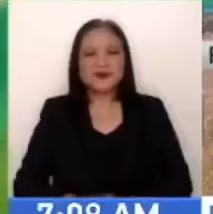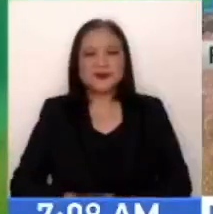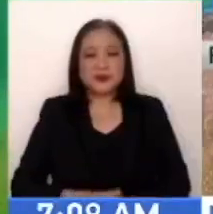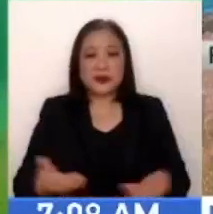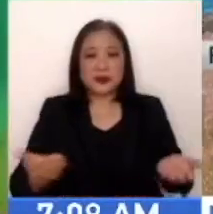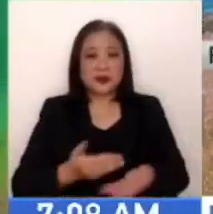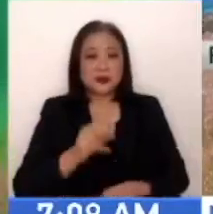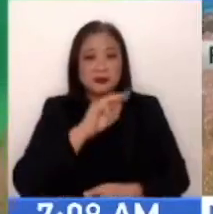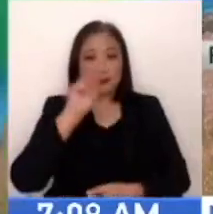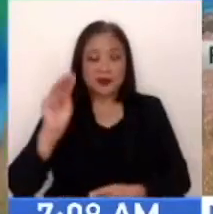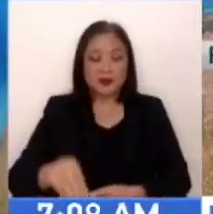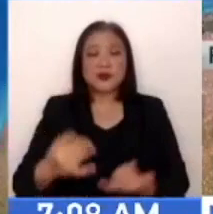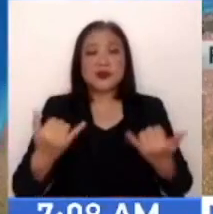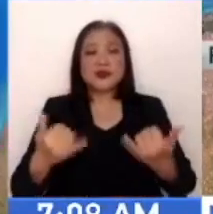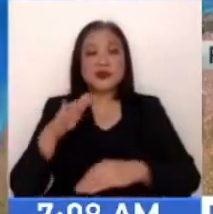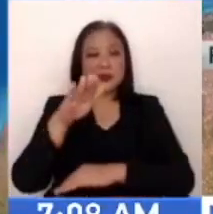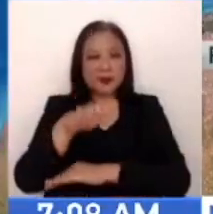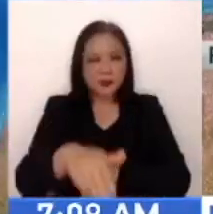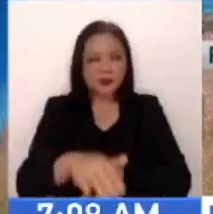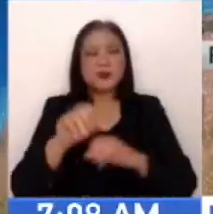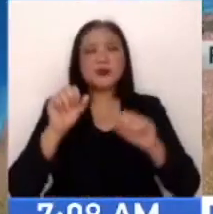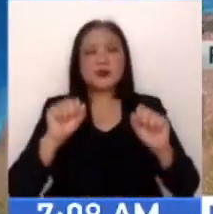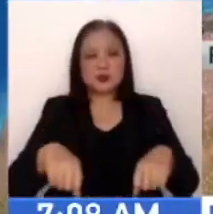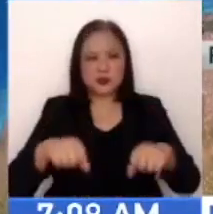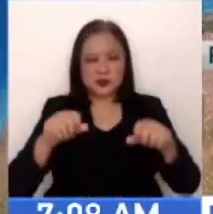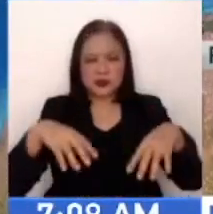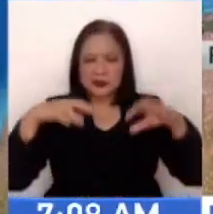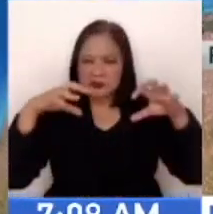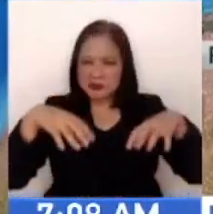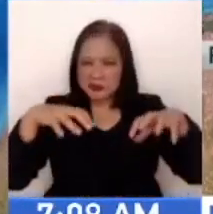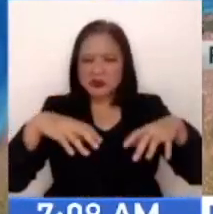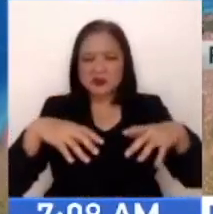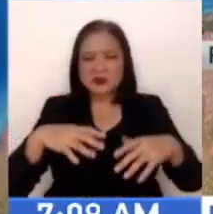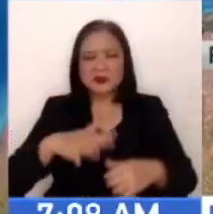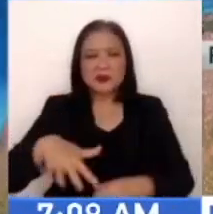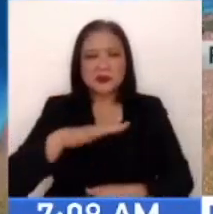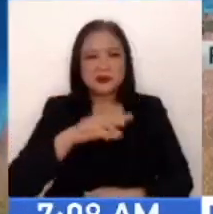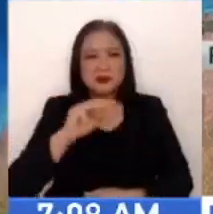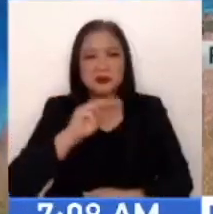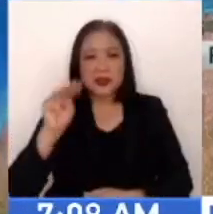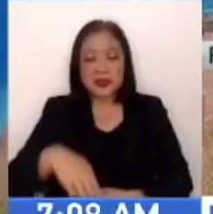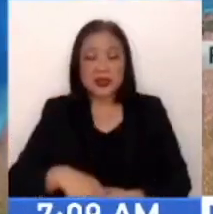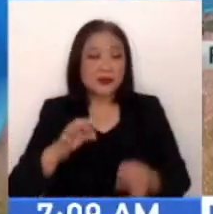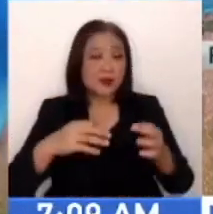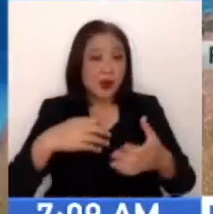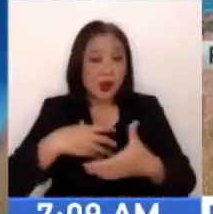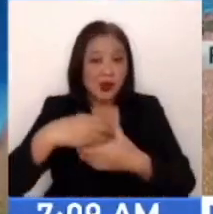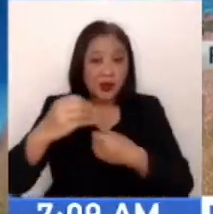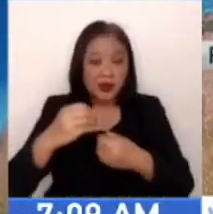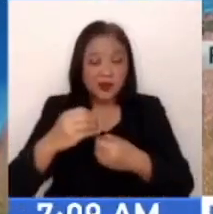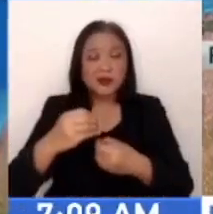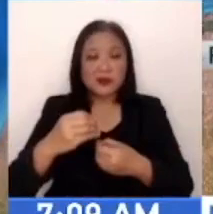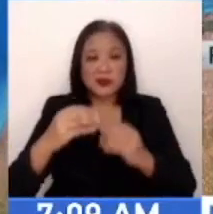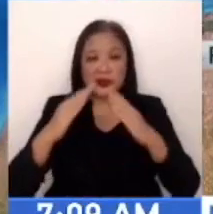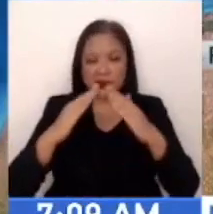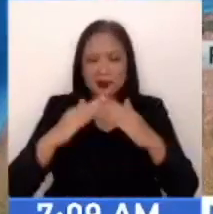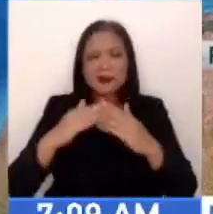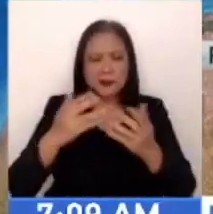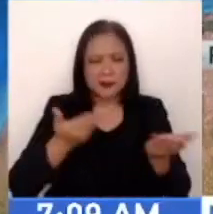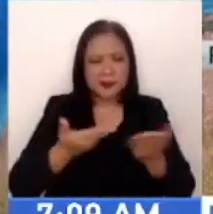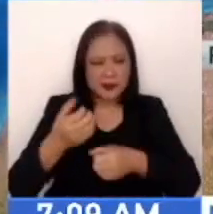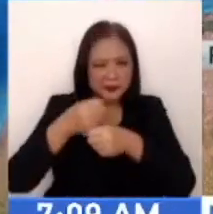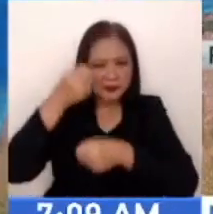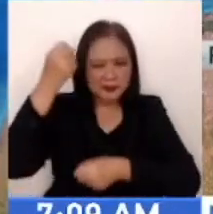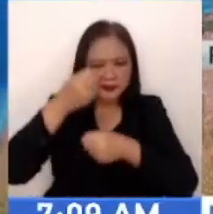hapon, posible ang ulan sa malaking bahagi ng Metro Manila. Kaya yung mga lalabas ng bahay, ha, magdala po kayo ng panaga sa ulan. Bukas, dahil